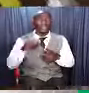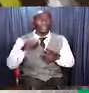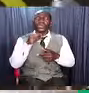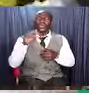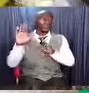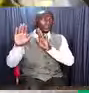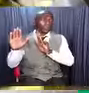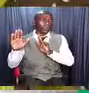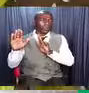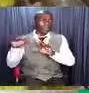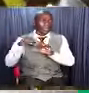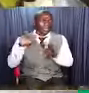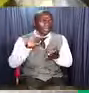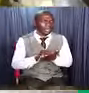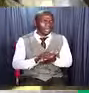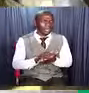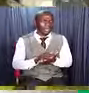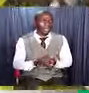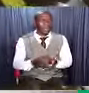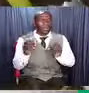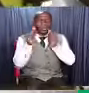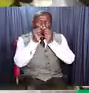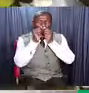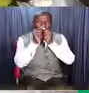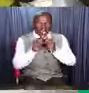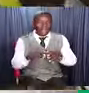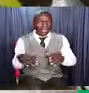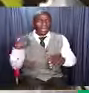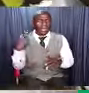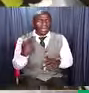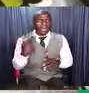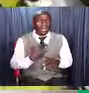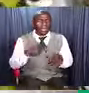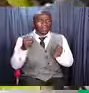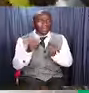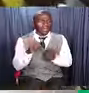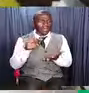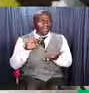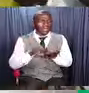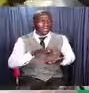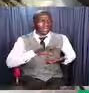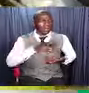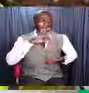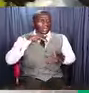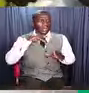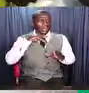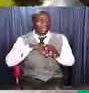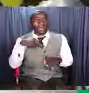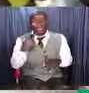Ninakushukuru Mungu wa mwanzilishi. Hatuwezi wenyewe Baba. Hatuwezi wenyewe